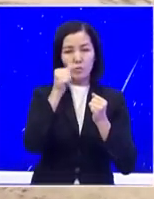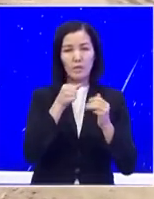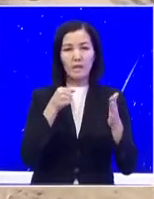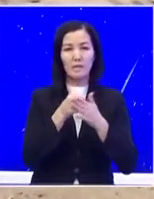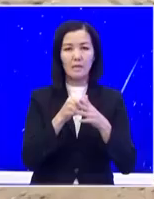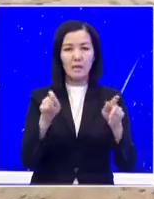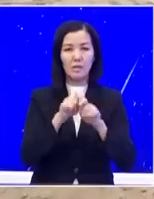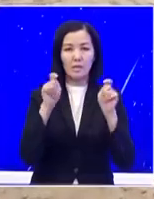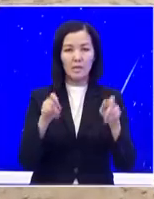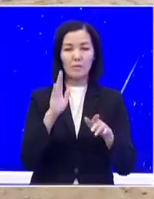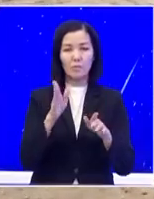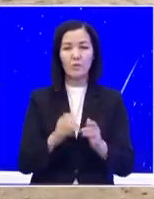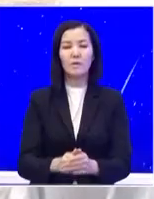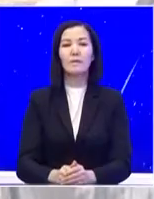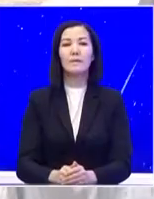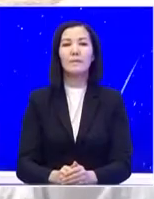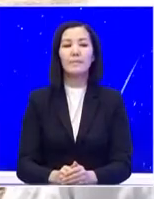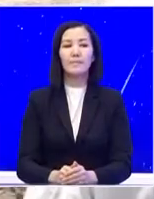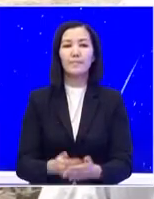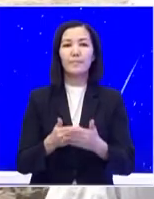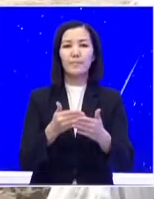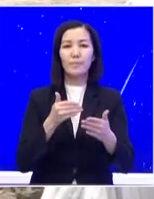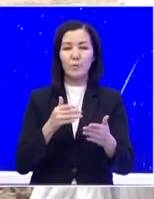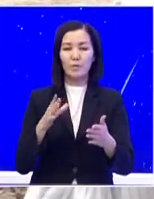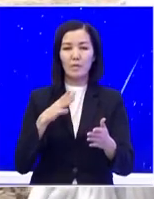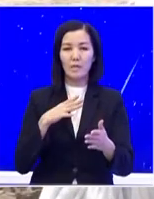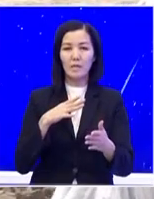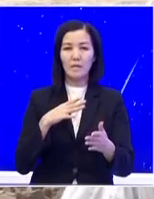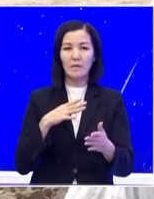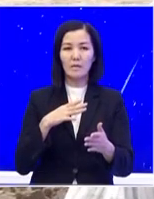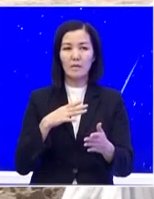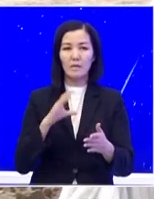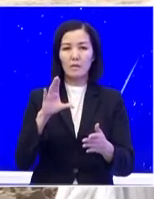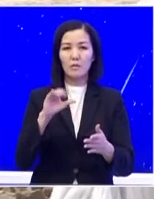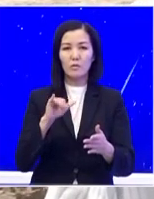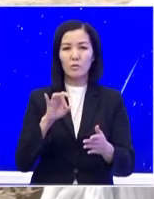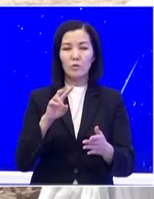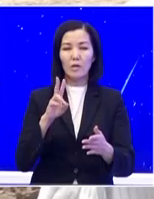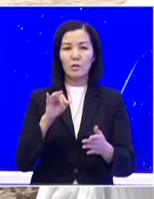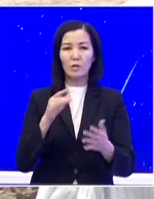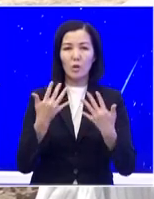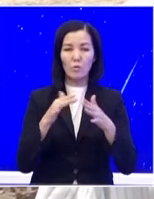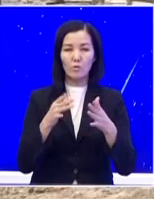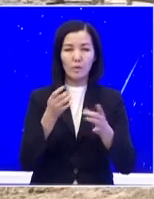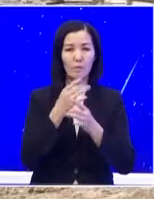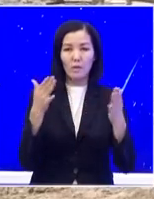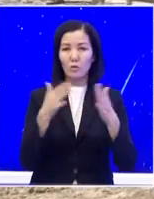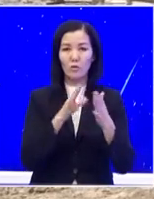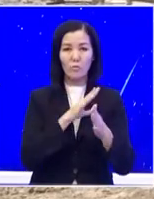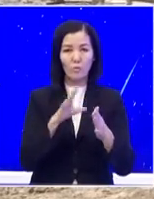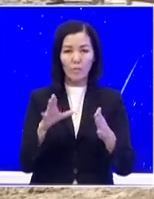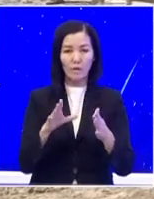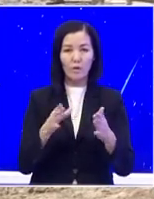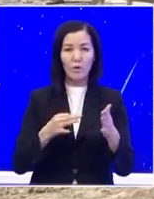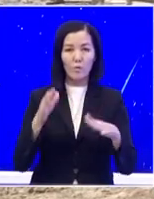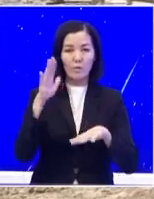береміз, дейді мердігерлер. Бұрын енді Сұраншы Батыр ауылында мәдениет үйі болған жоқ. Мына облыс